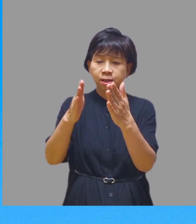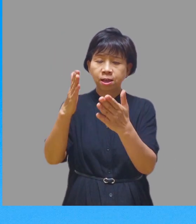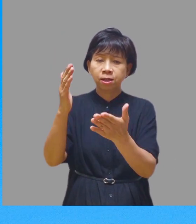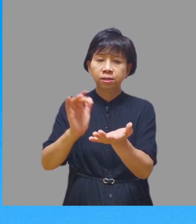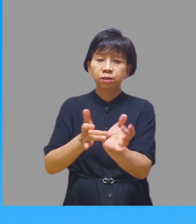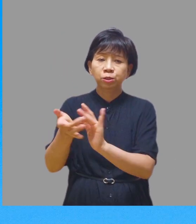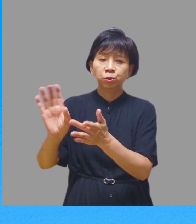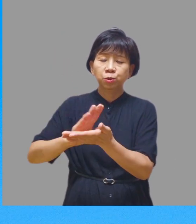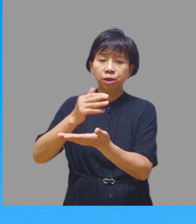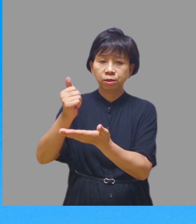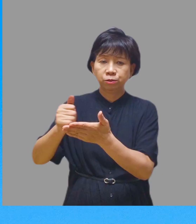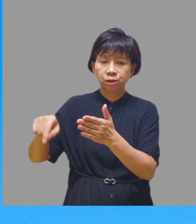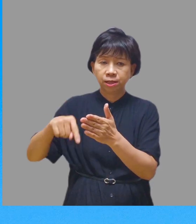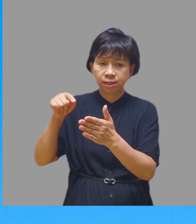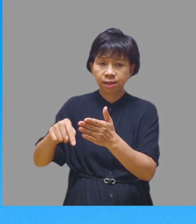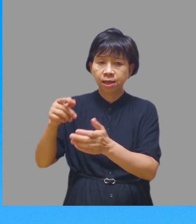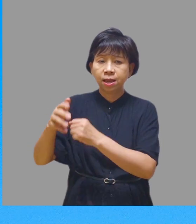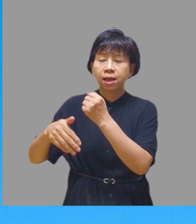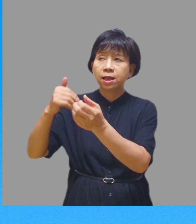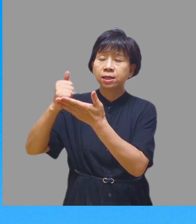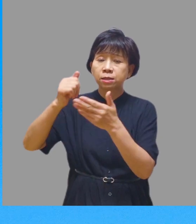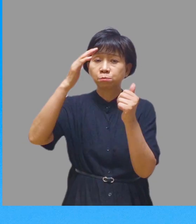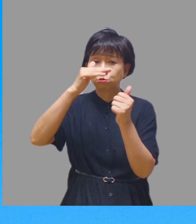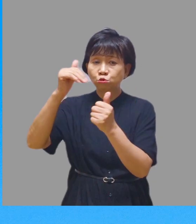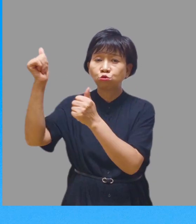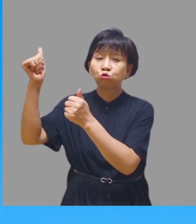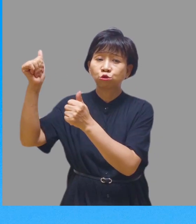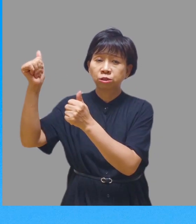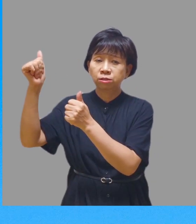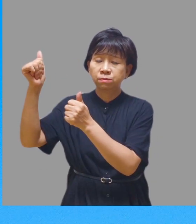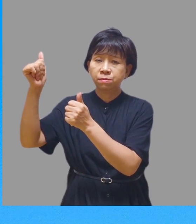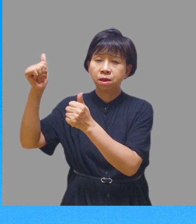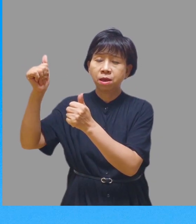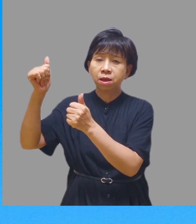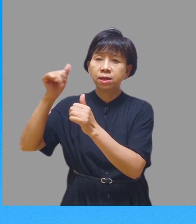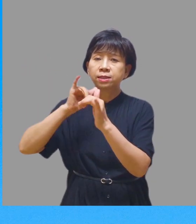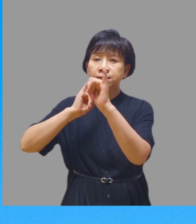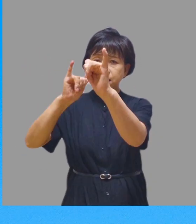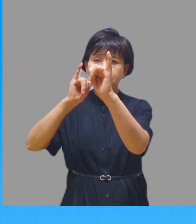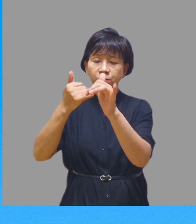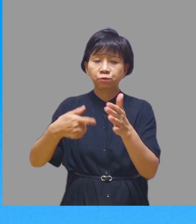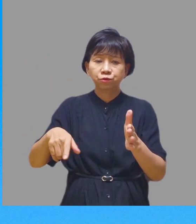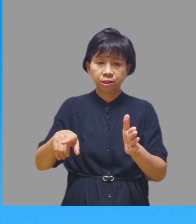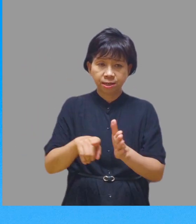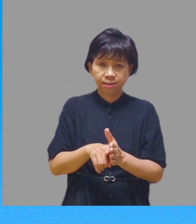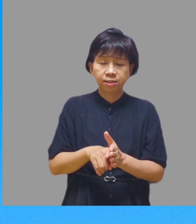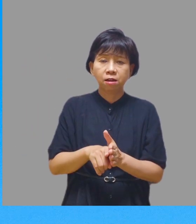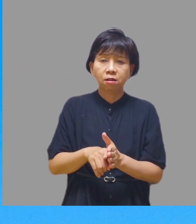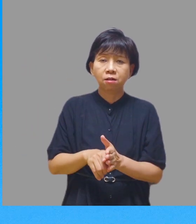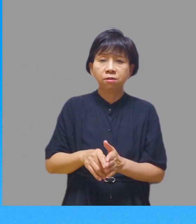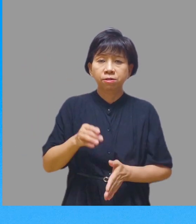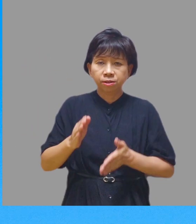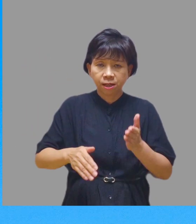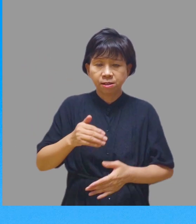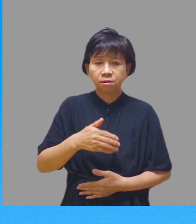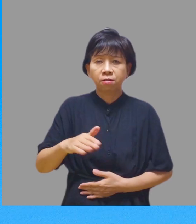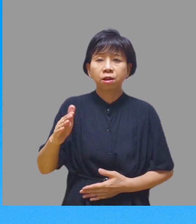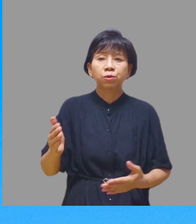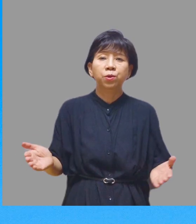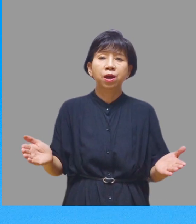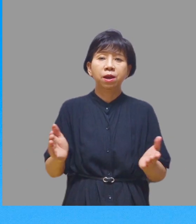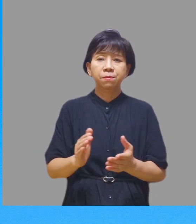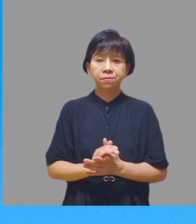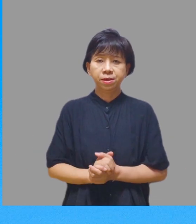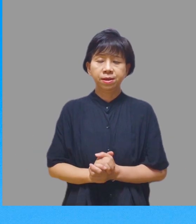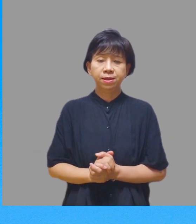그리스도 예수 안에서 하나님이 위에서 부르신 부름의 상을 위하여 달려가노라.